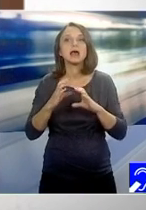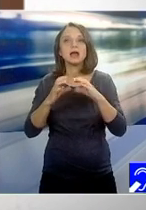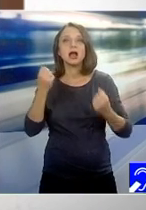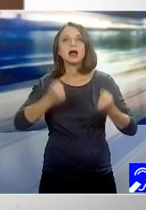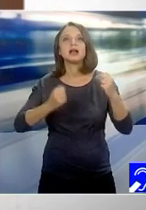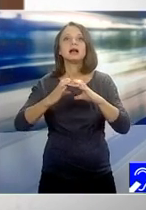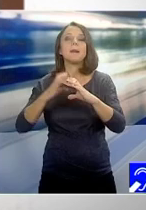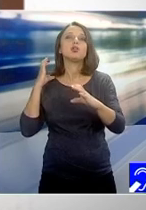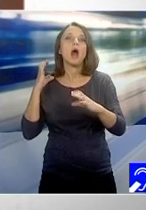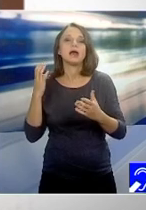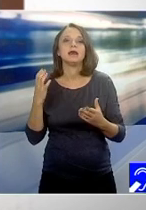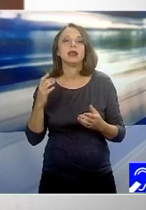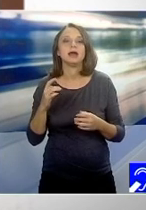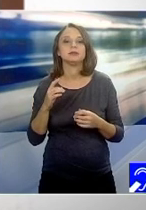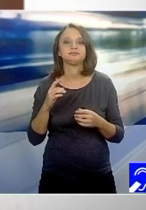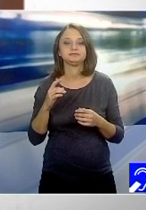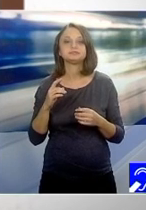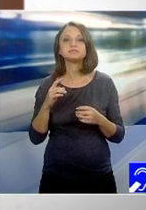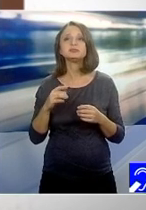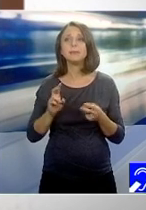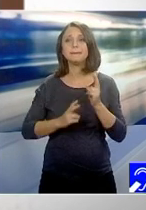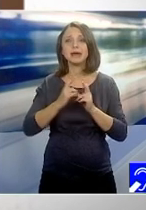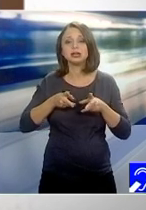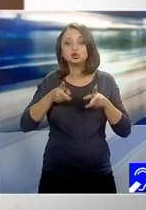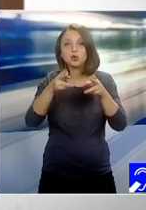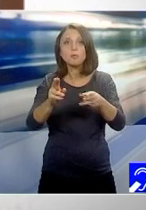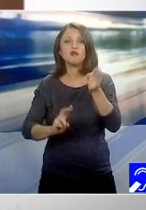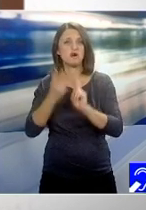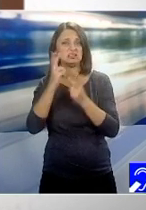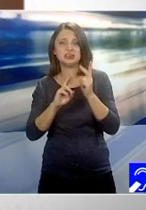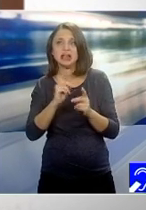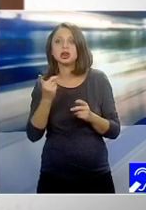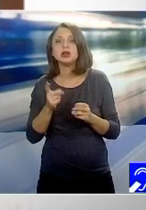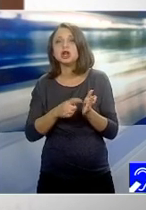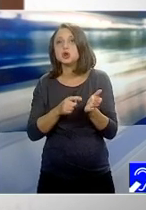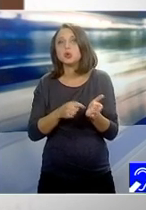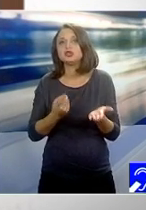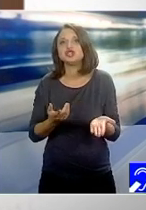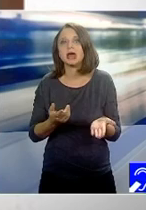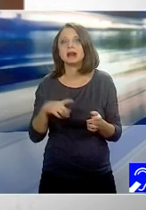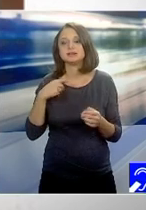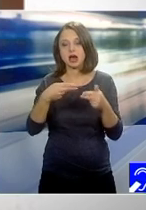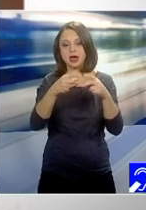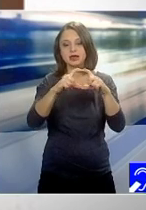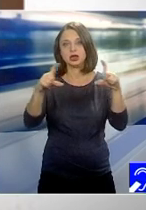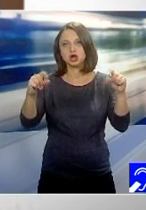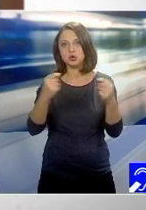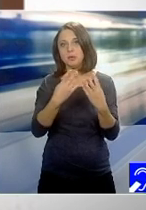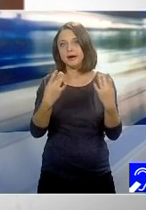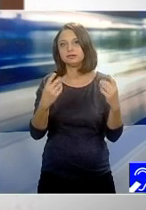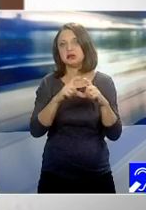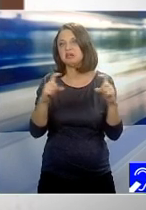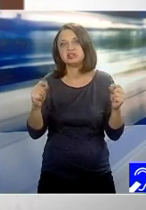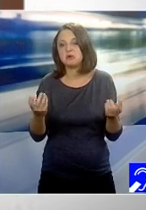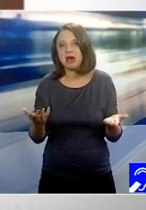nu cere să-ți înmatriculezi vehiculele cu care circuli pe drumurile forestiere. În al doilea rând, sunt încă destule portițe. Se merge cu